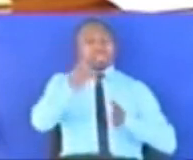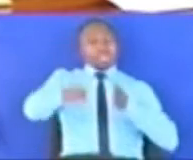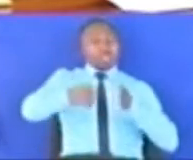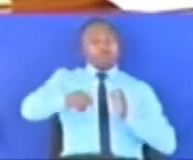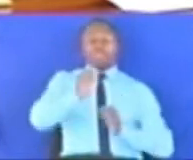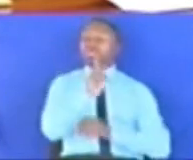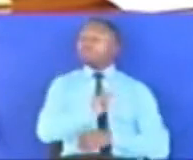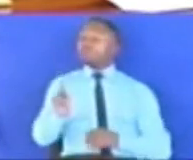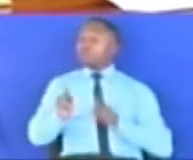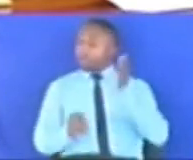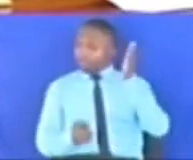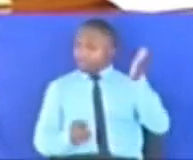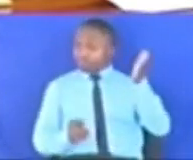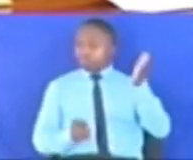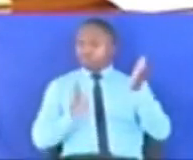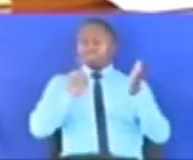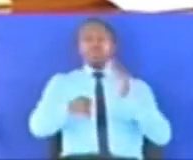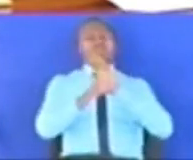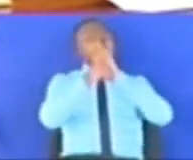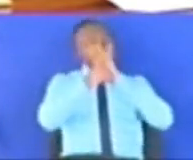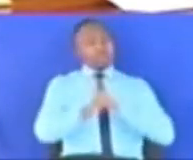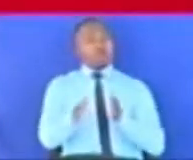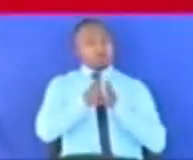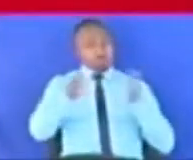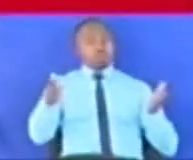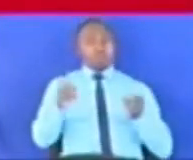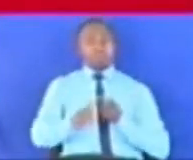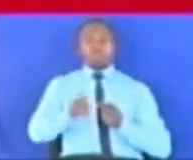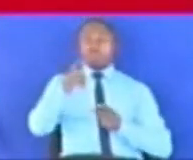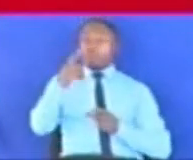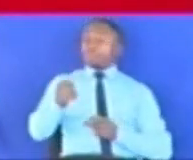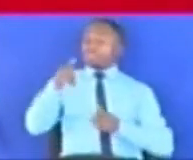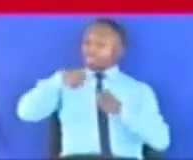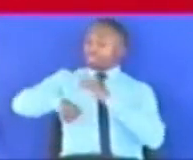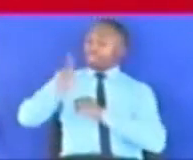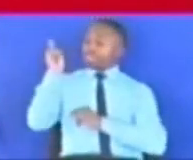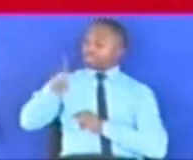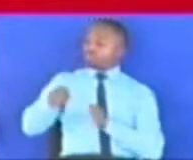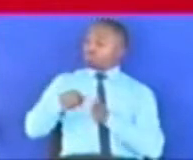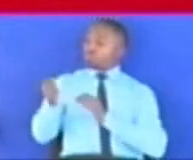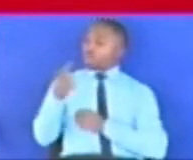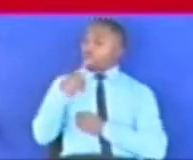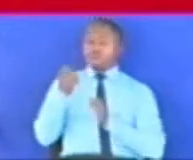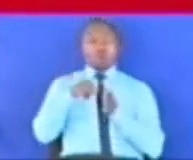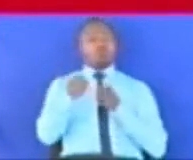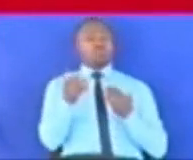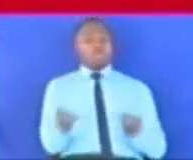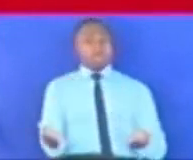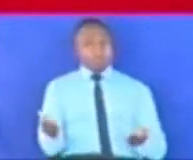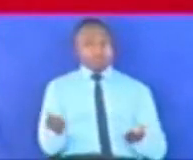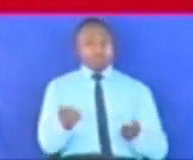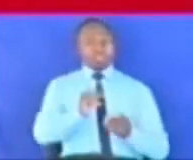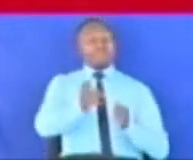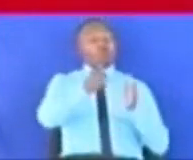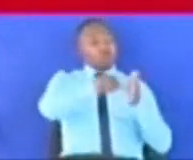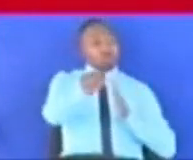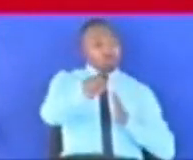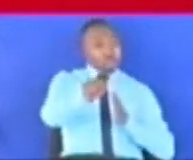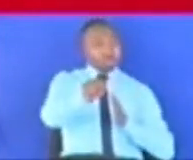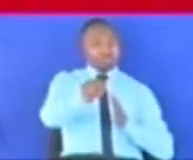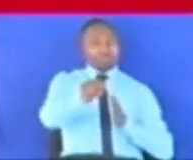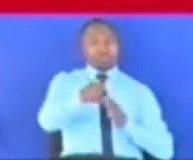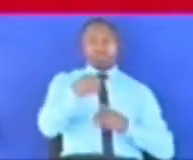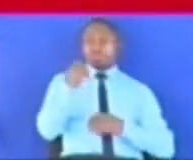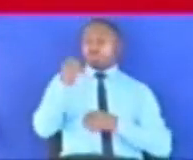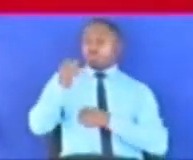cha Kibaha. Itakuwa ni dharau kubwa, wana hela za ndani za kununua dawa hawanunui, na hata wakinunua